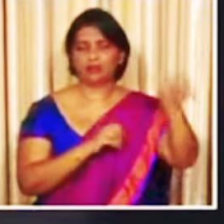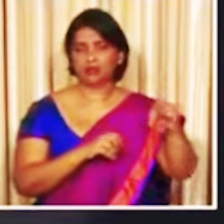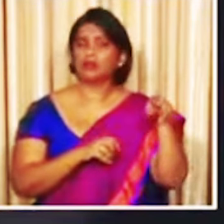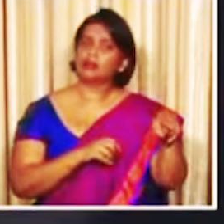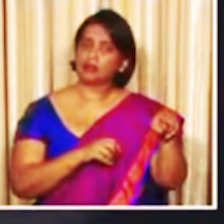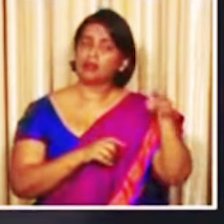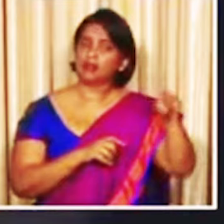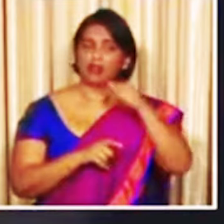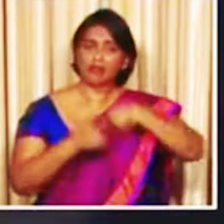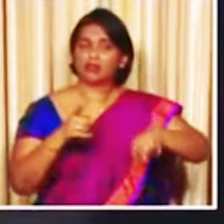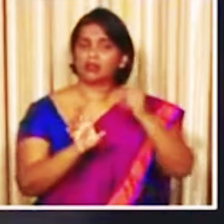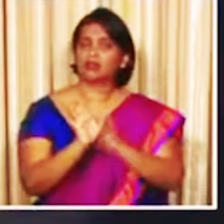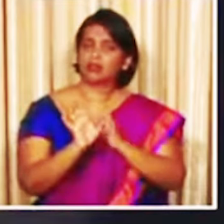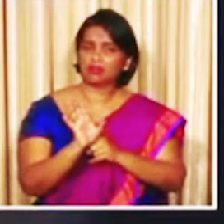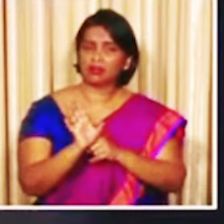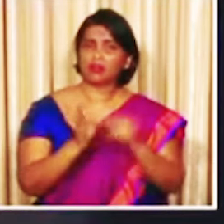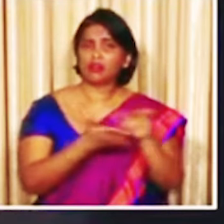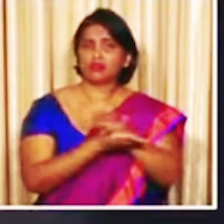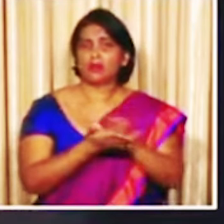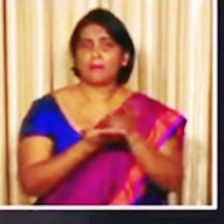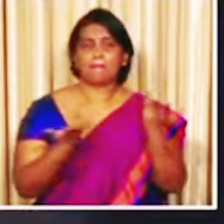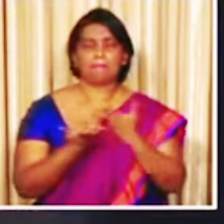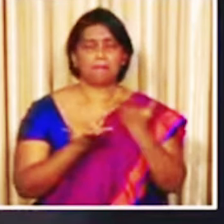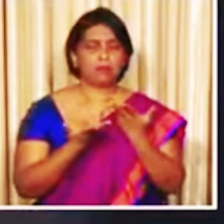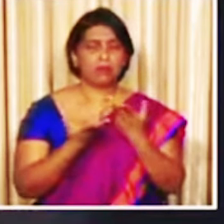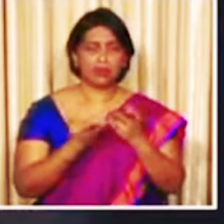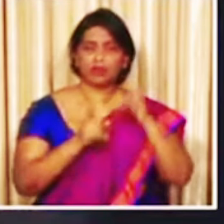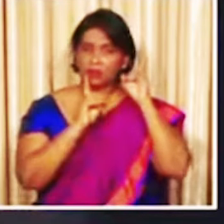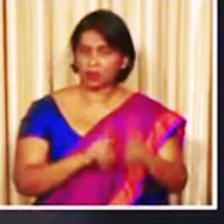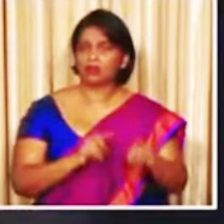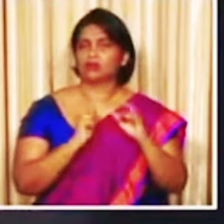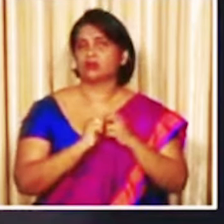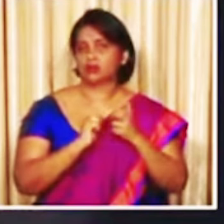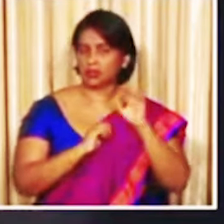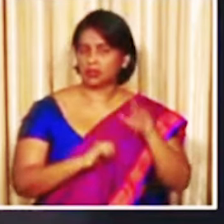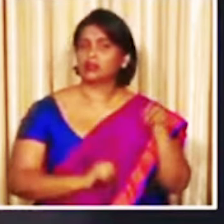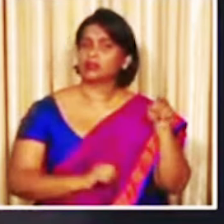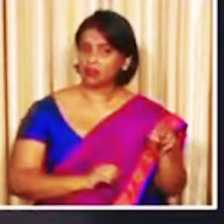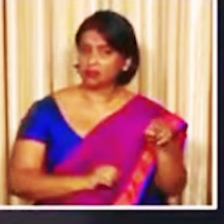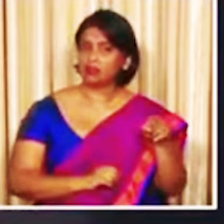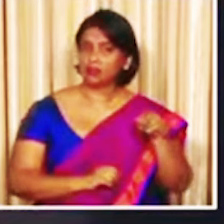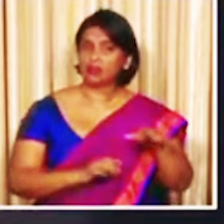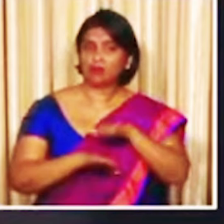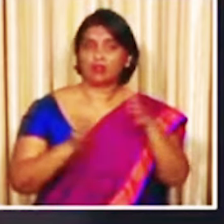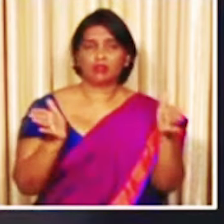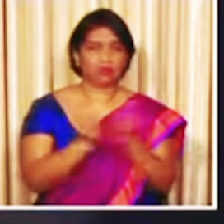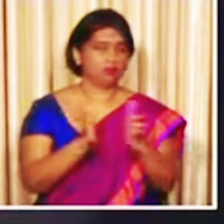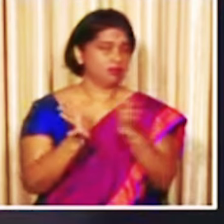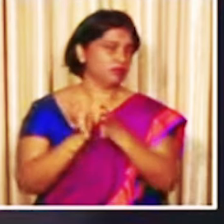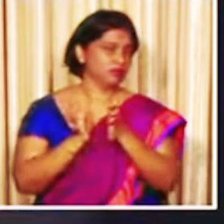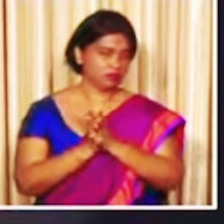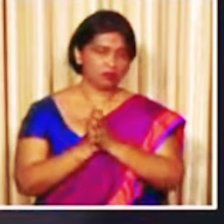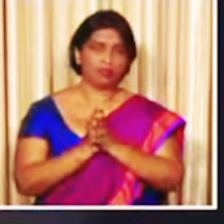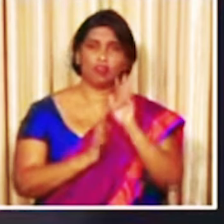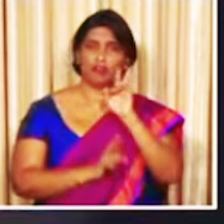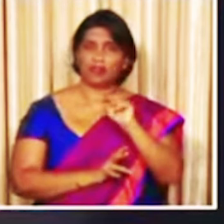නිසා ඒ වල කොයි වෙලාවකවත් සුද්ධ කරන්න විදිහක් නැහැ. මෙන්න මේ වගේ ගැටලුවක් තියෙනවා. ඊළඟට තමයි ඉඩකඩ ප්‍රමාණවත් නොවීම.